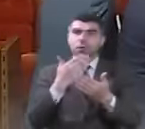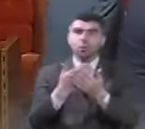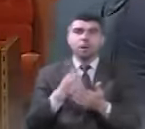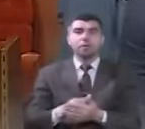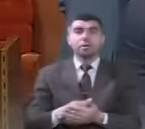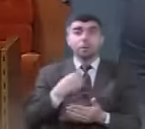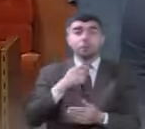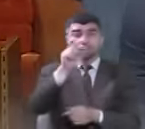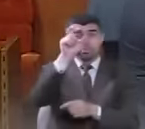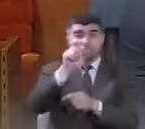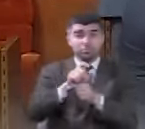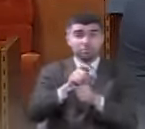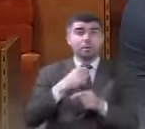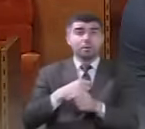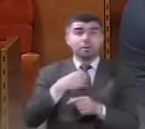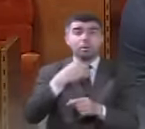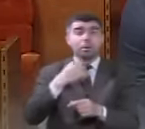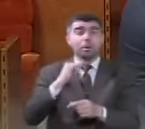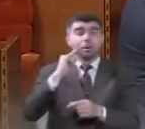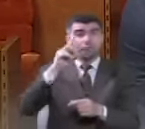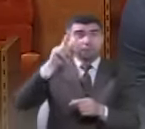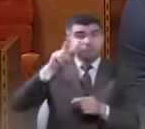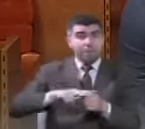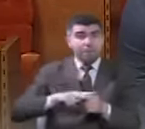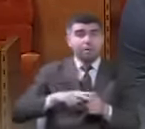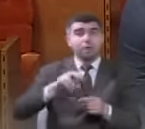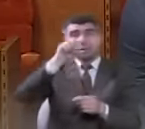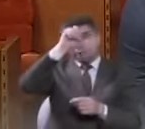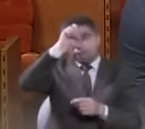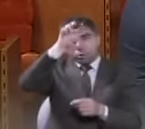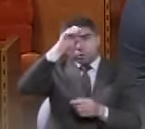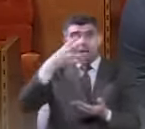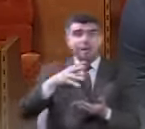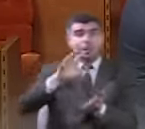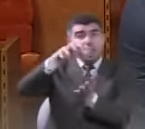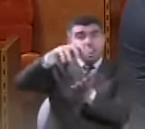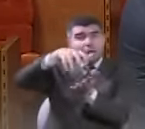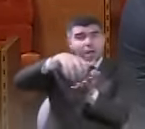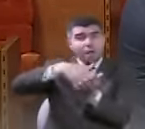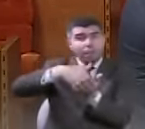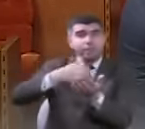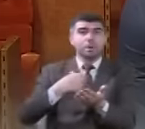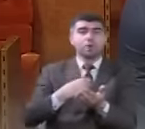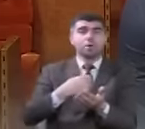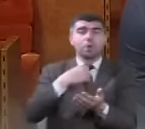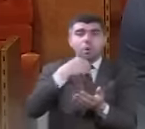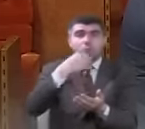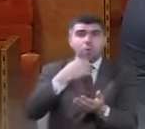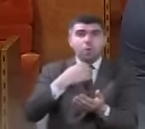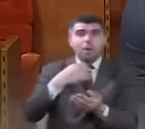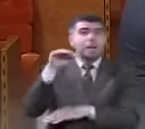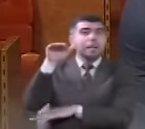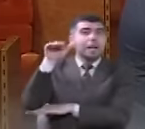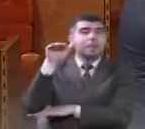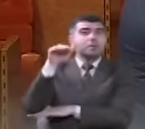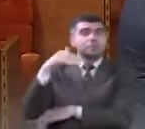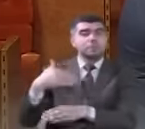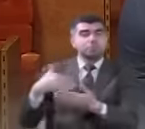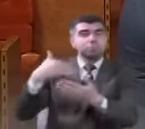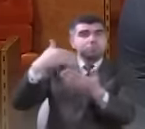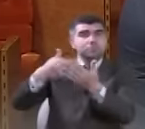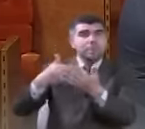سيد نائب من تنتكلموا على المنجميه التقليديه تنتكلموا اساسا على تفيلات فيكي. عندنا 60,000 كيلومتر مربع،